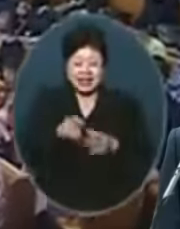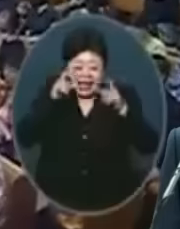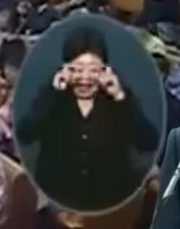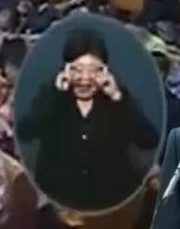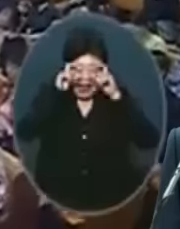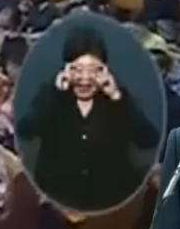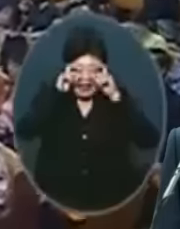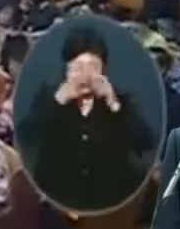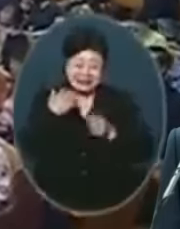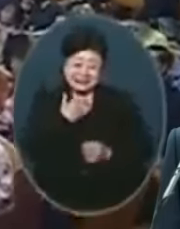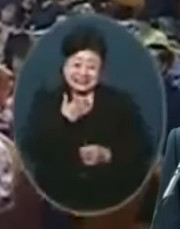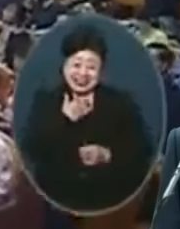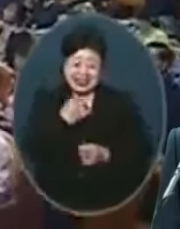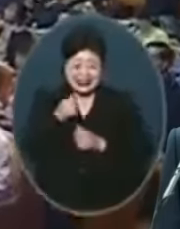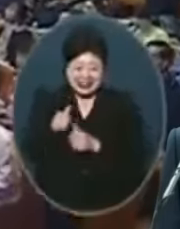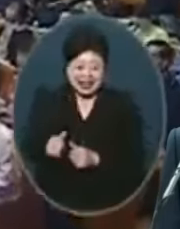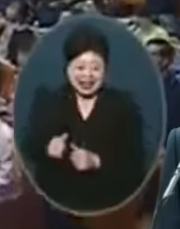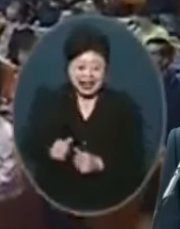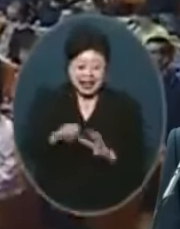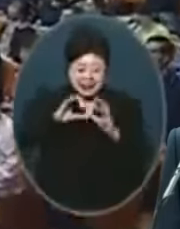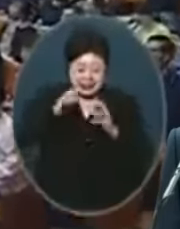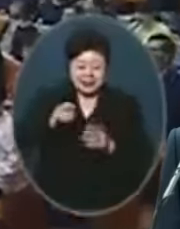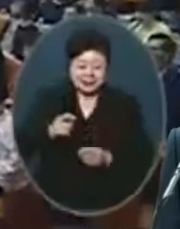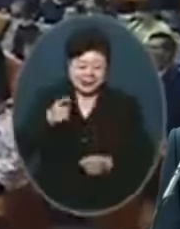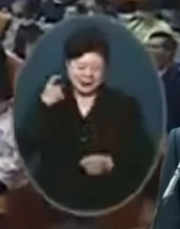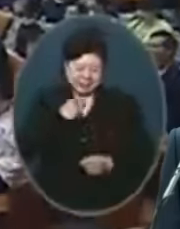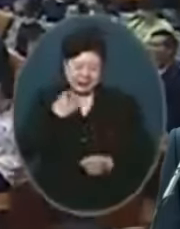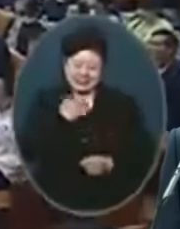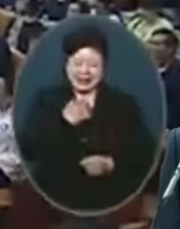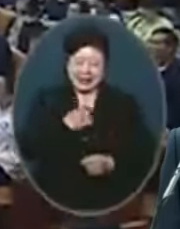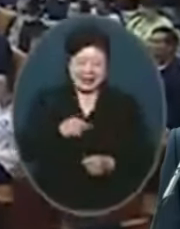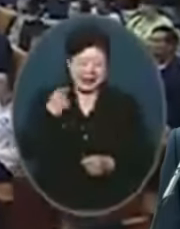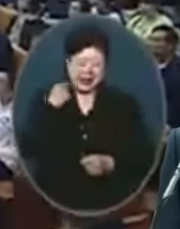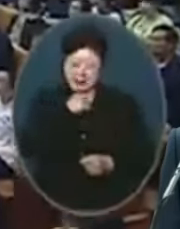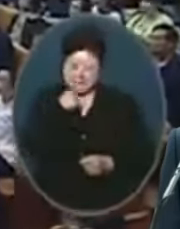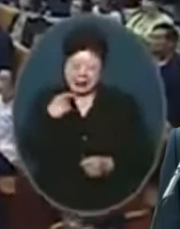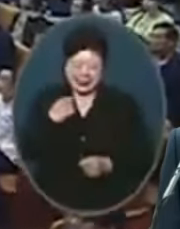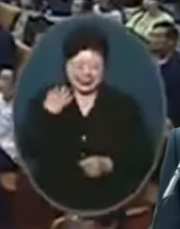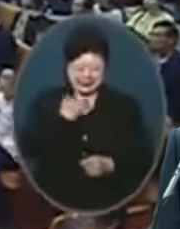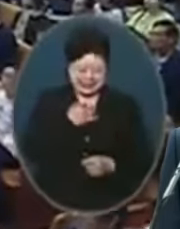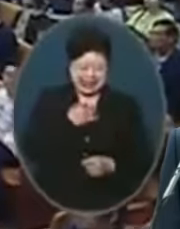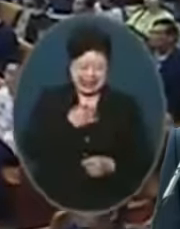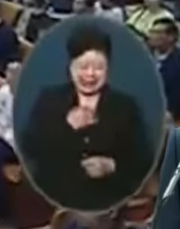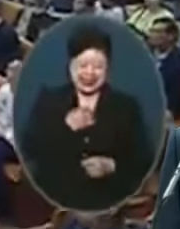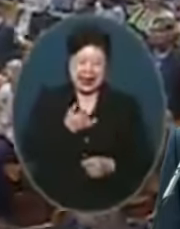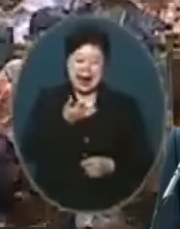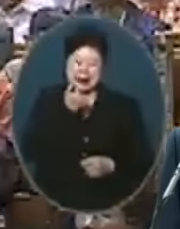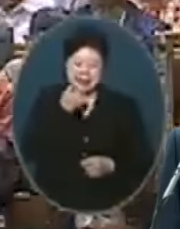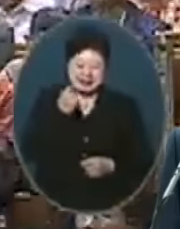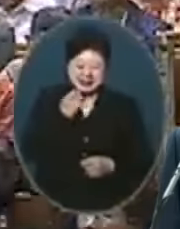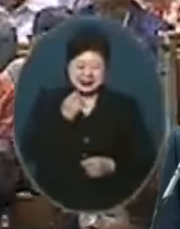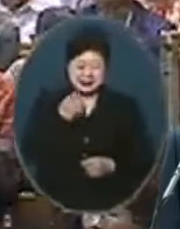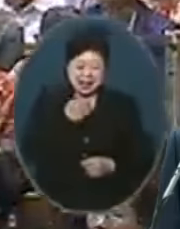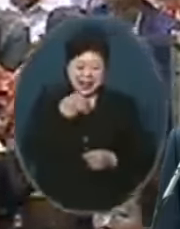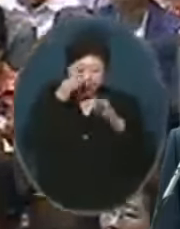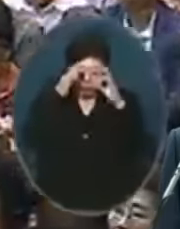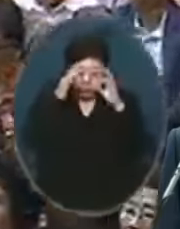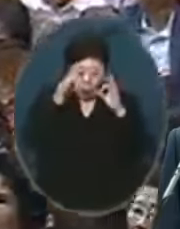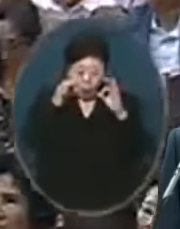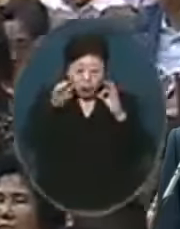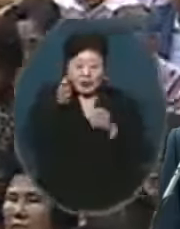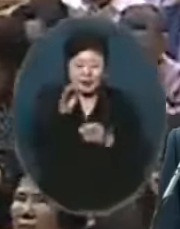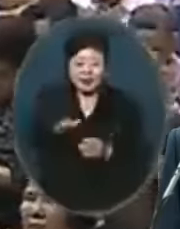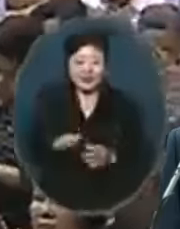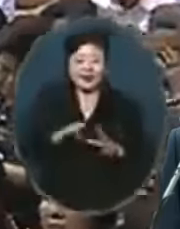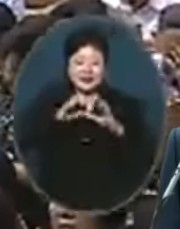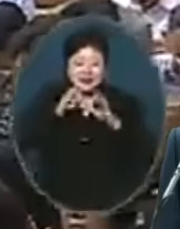안경 렌즈의 색에 따라서 세상이 노랗게도 보이고 빨갛게도 보이고 갈색으로도 보입니다.